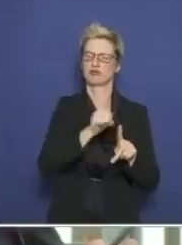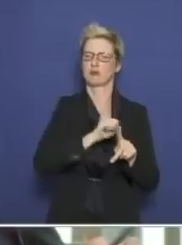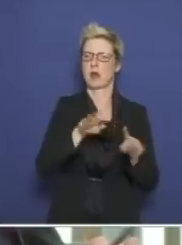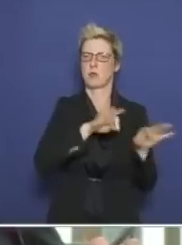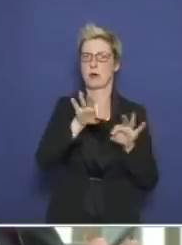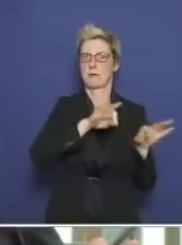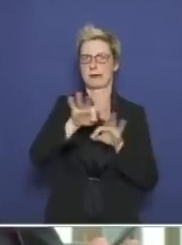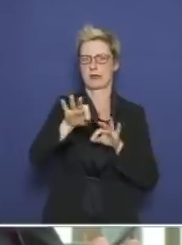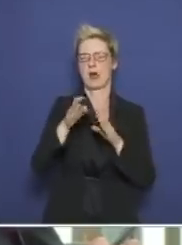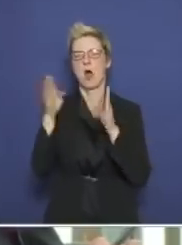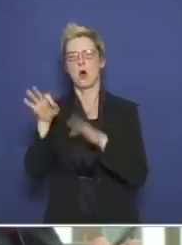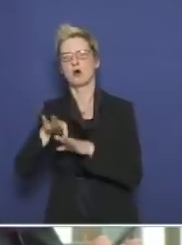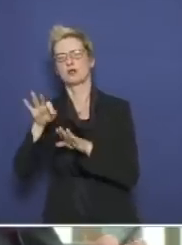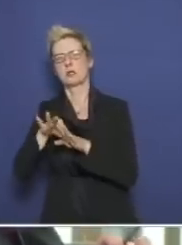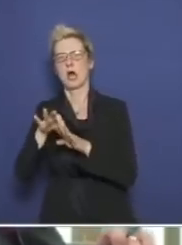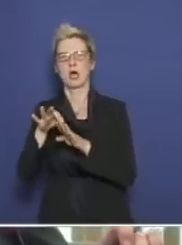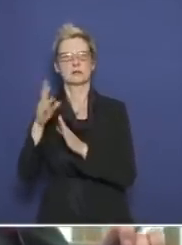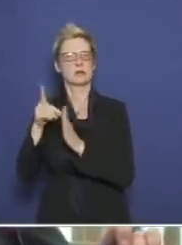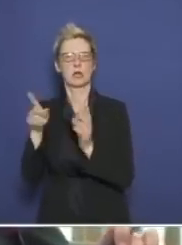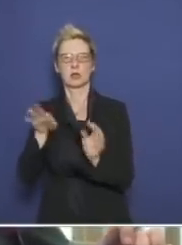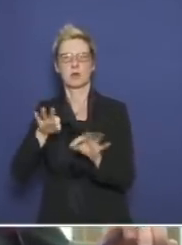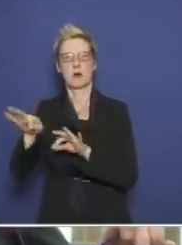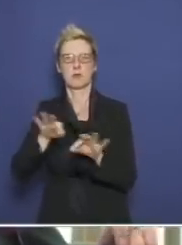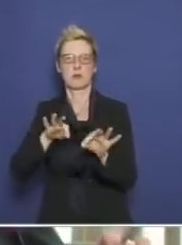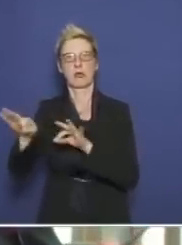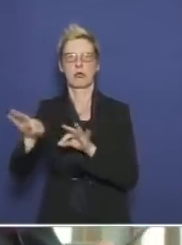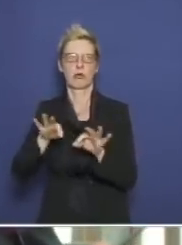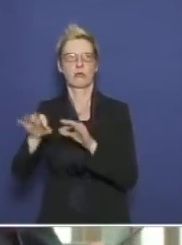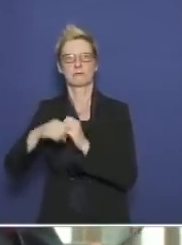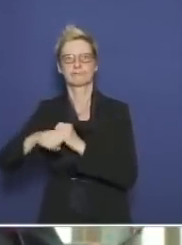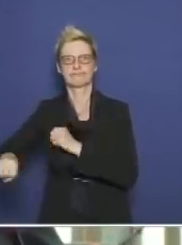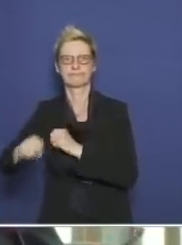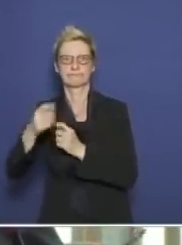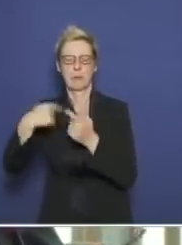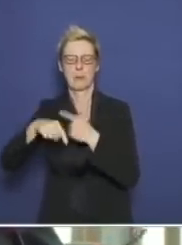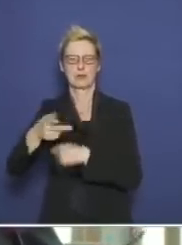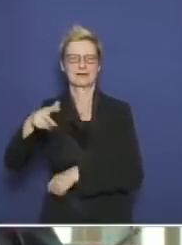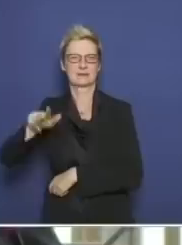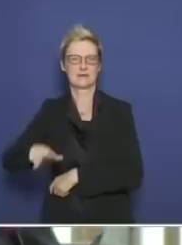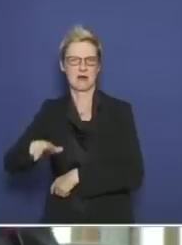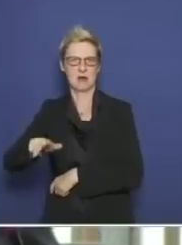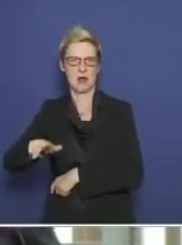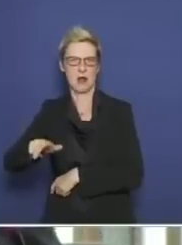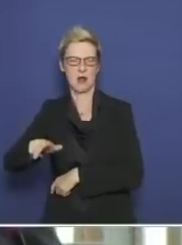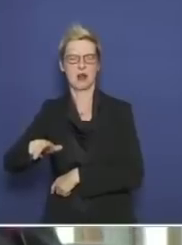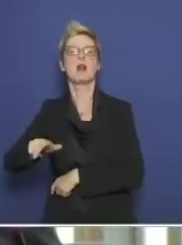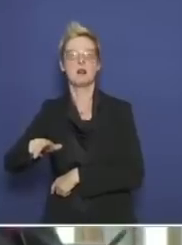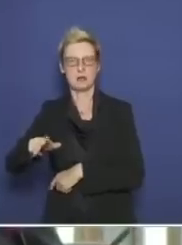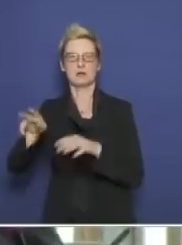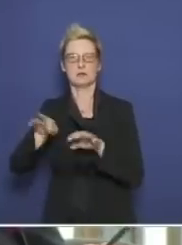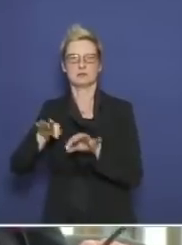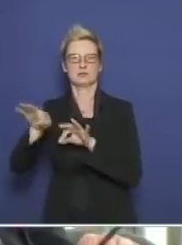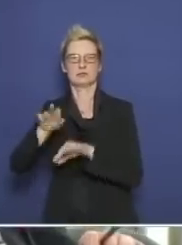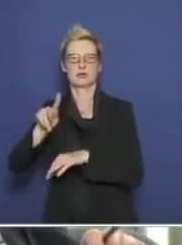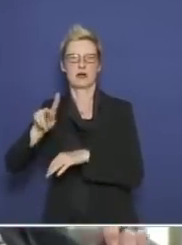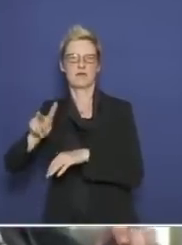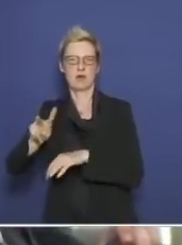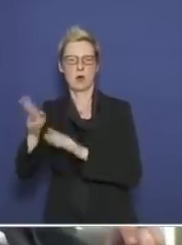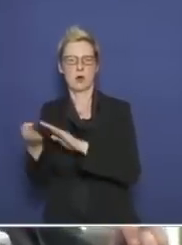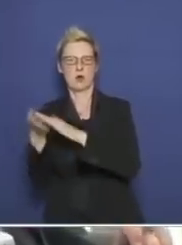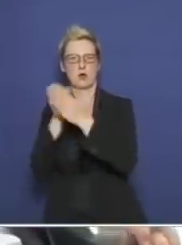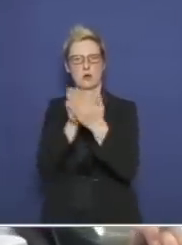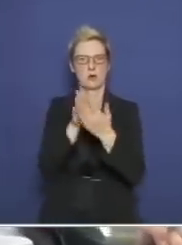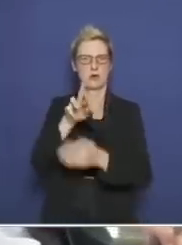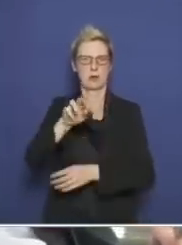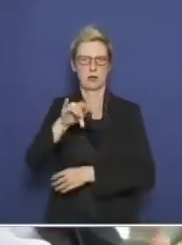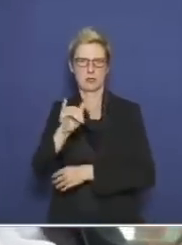bei den Hausärzten, aber frühestens wohl die ersten jetzt im dritten Quartal über die KV und dann ans RKI übermittelt